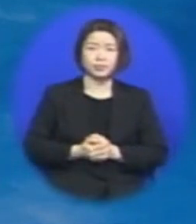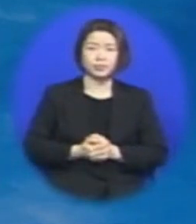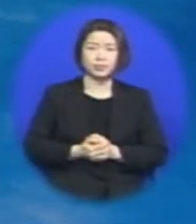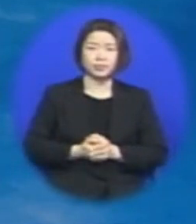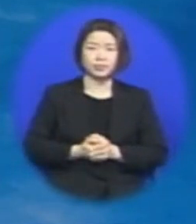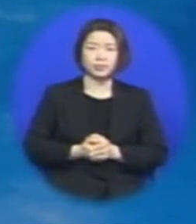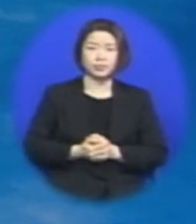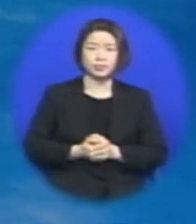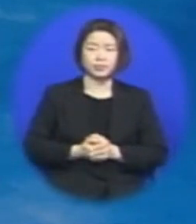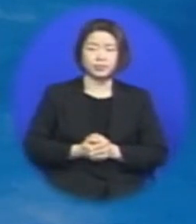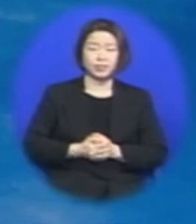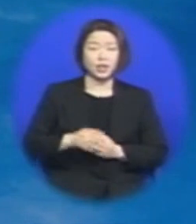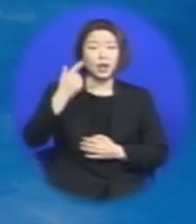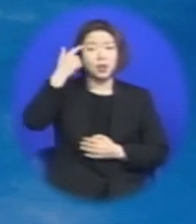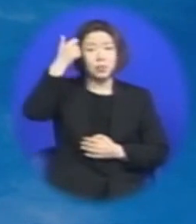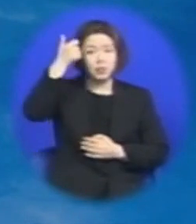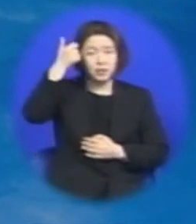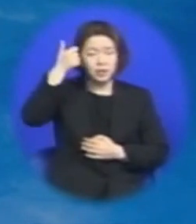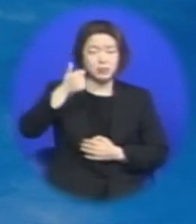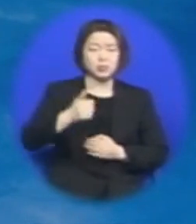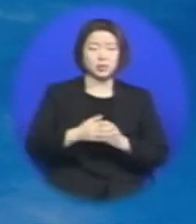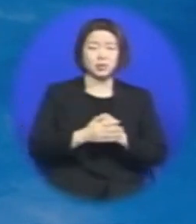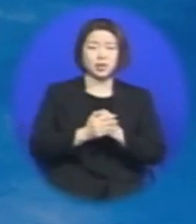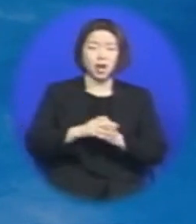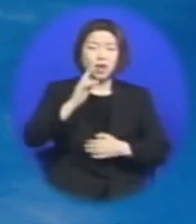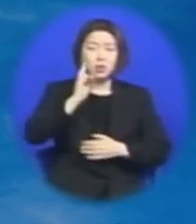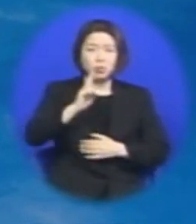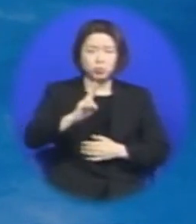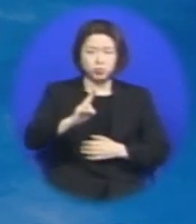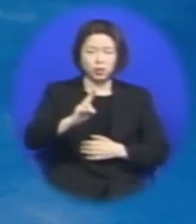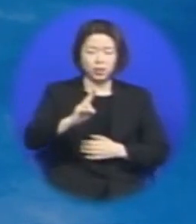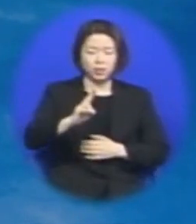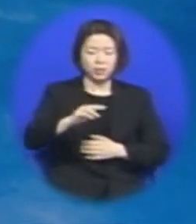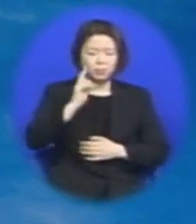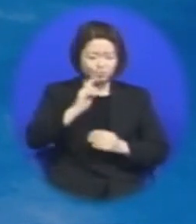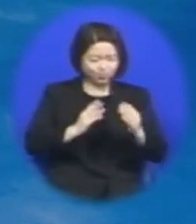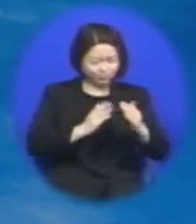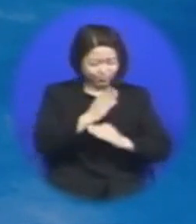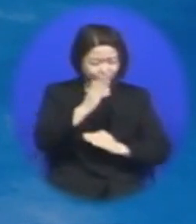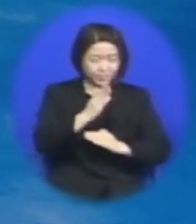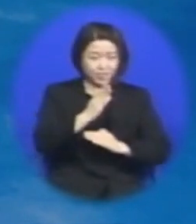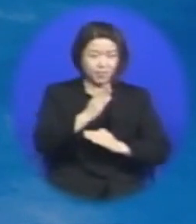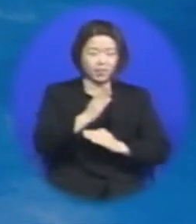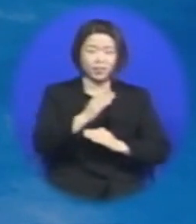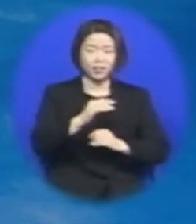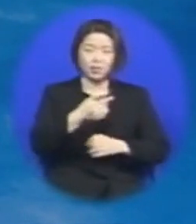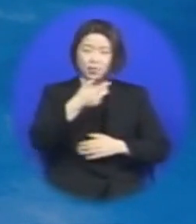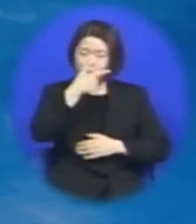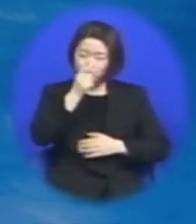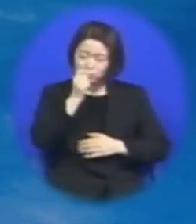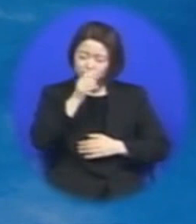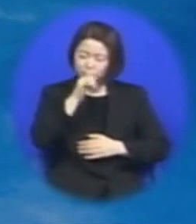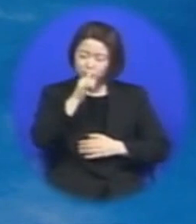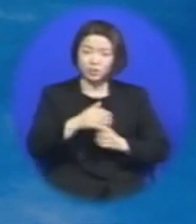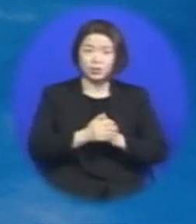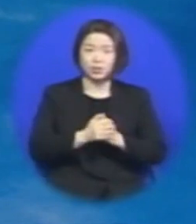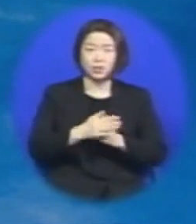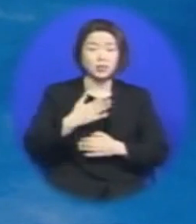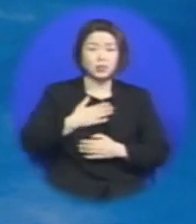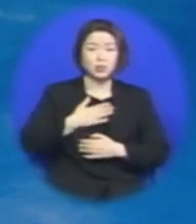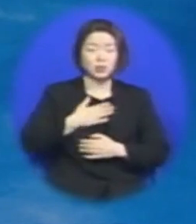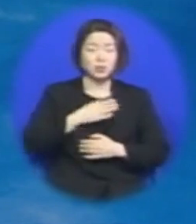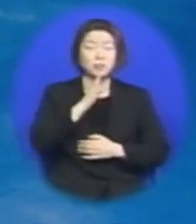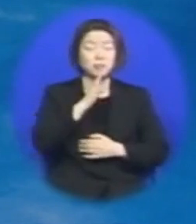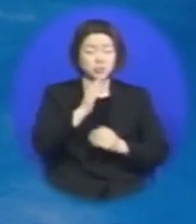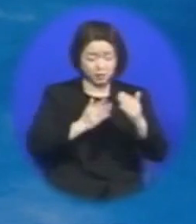사람이었나 목사님은 너무 지나친게 흠이에요 이런 분들도 계시다 저 인정해요 저 좀